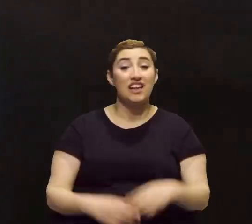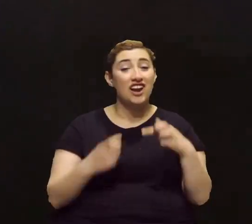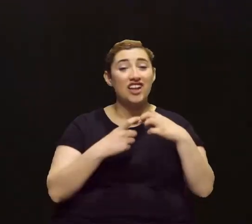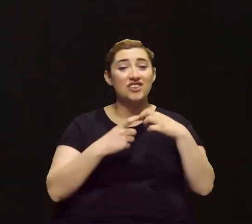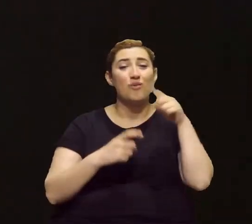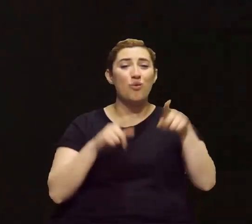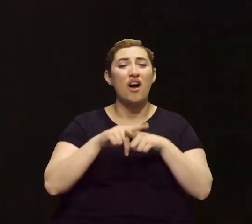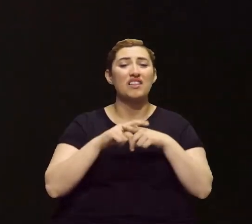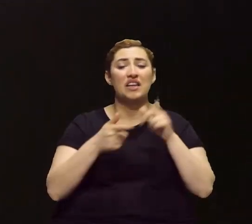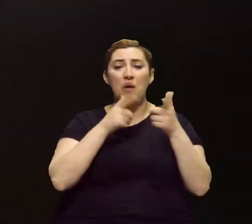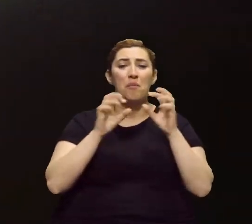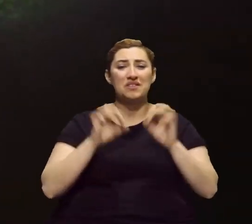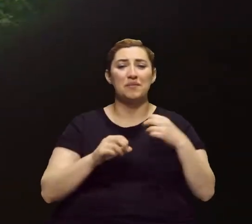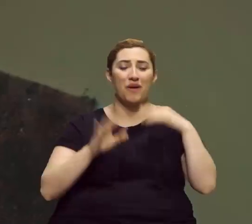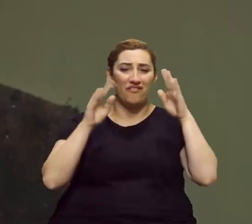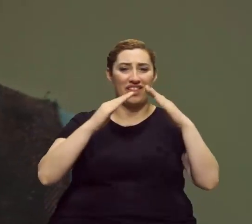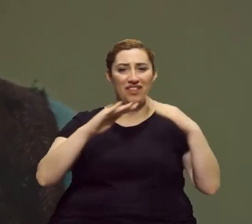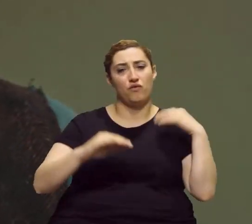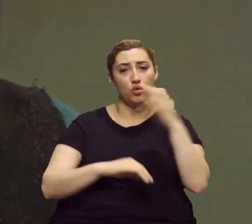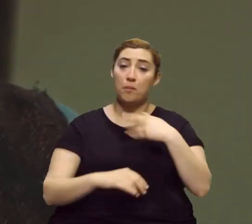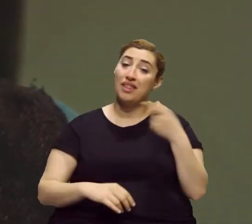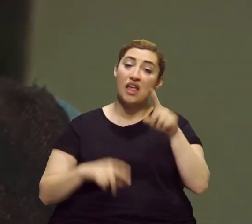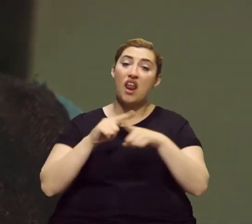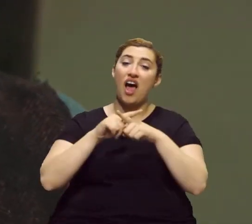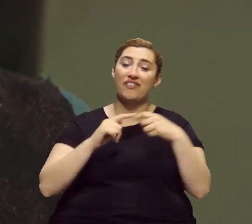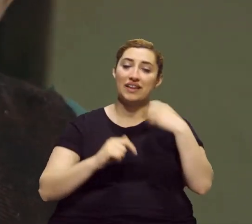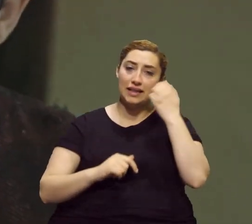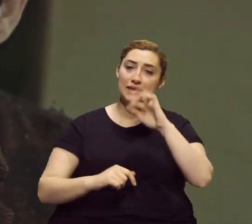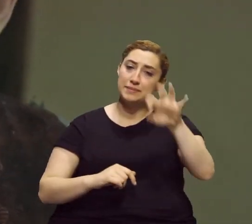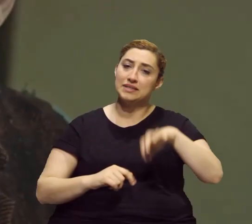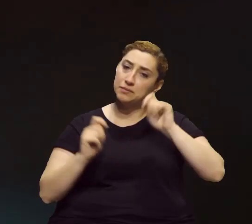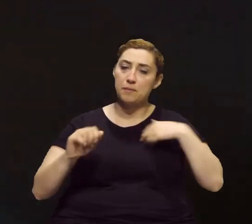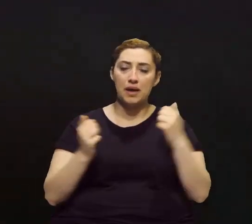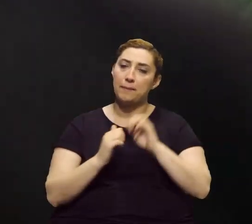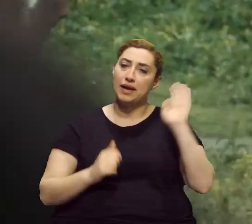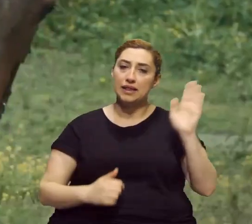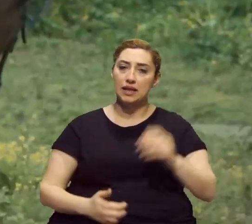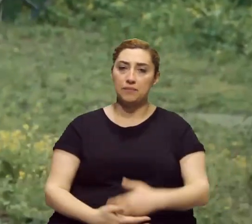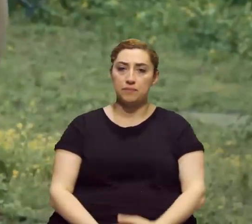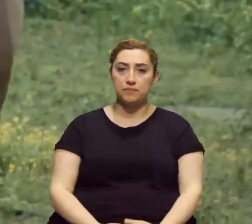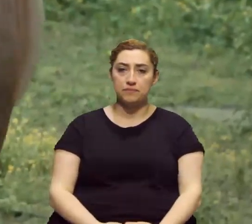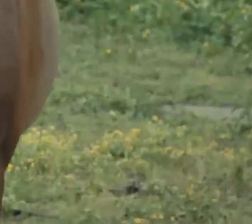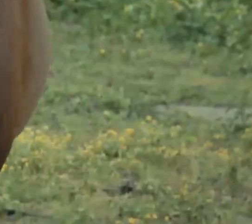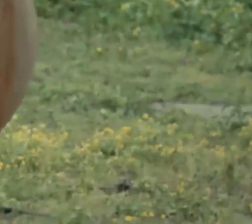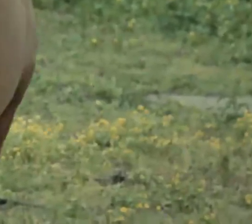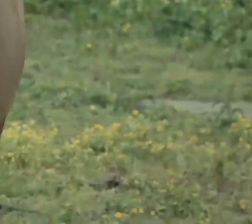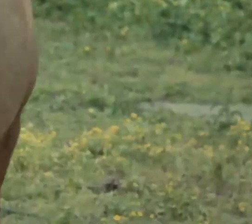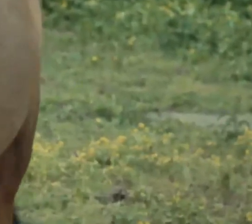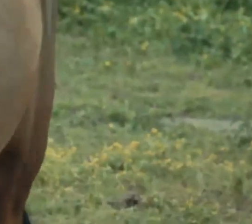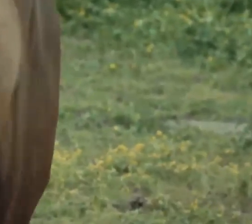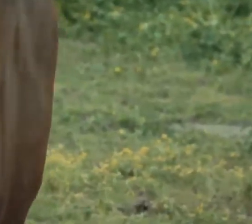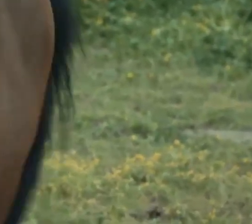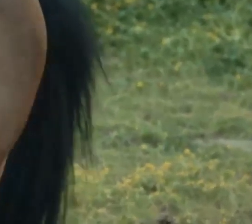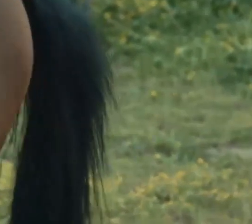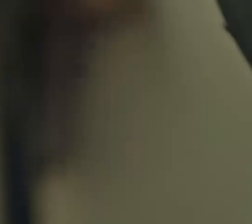Recep, bu at huysuzlaştı. Ara götürüyorum. Ben de diğer atları tımara çektim. Gel birlikte gidelim. 60'larındaki adam Recep'le